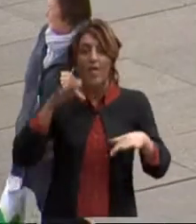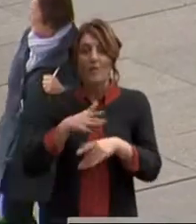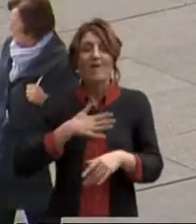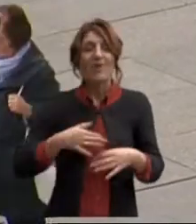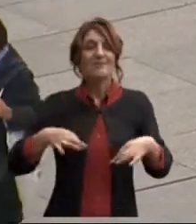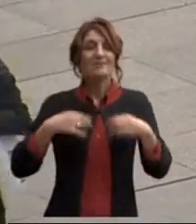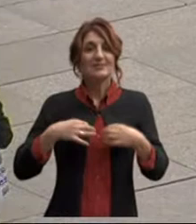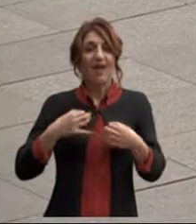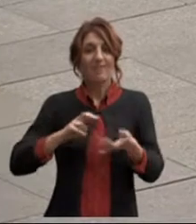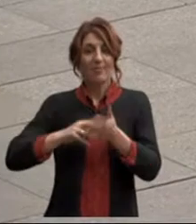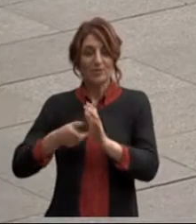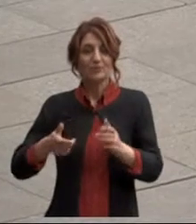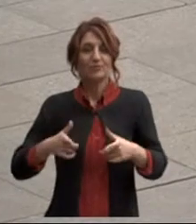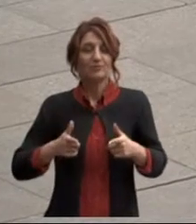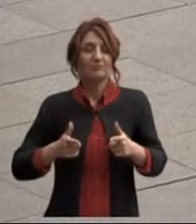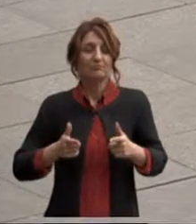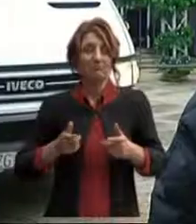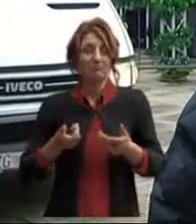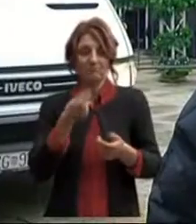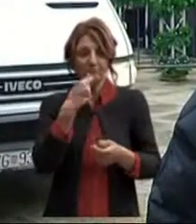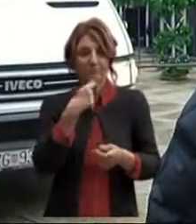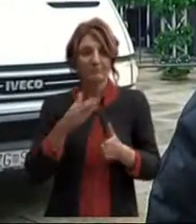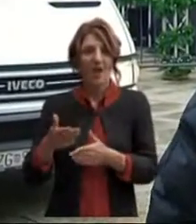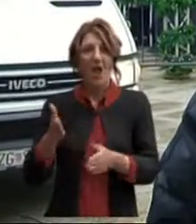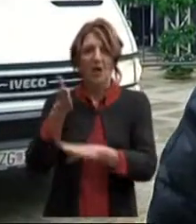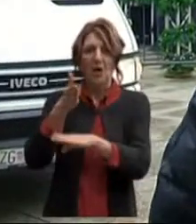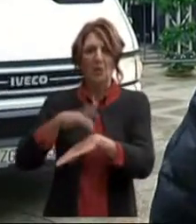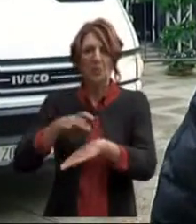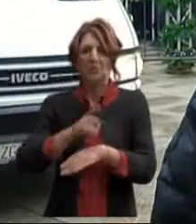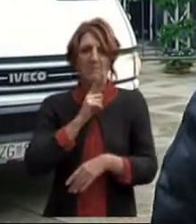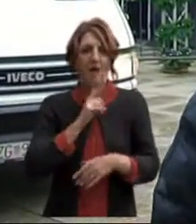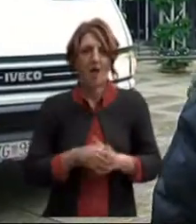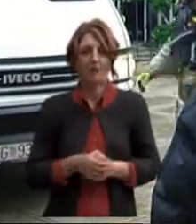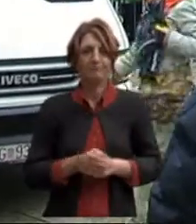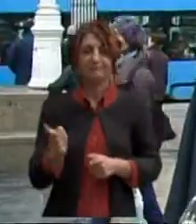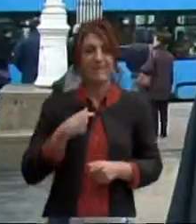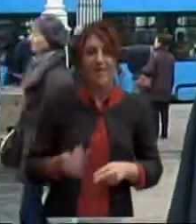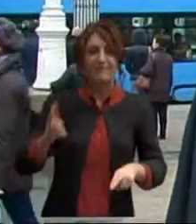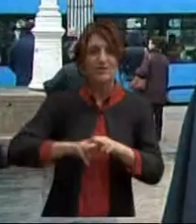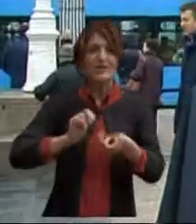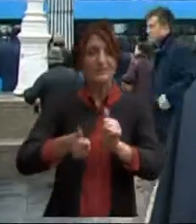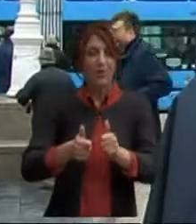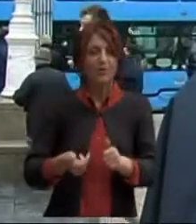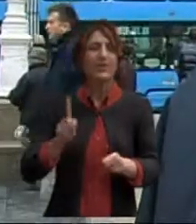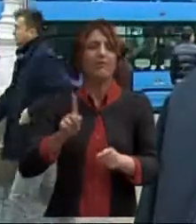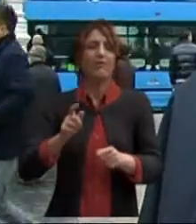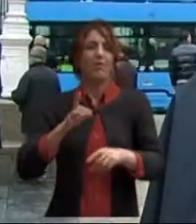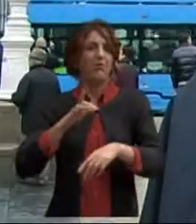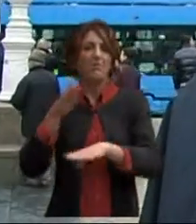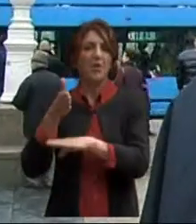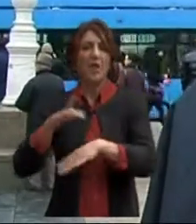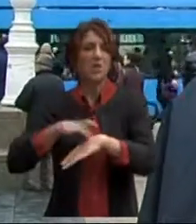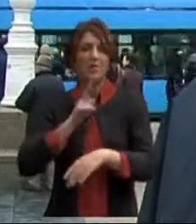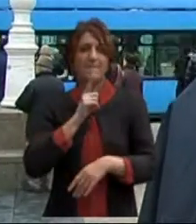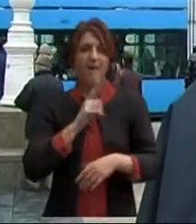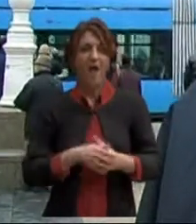života, pa rijetko posjećuju i doktora opće prakse. Ne. Više se bavim sportom i poslom. Ne.